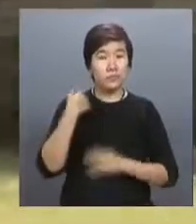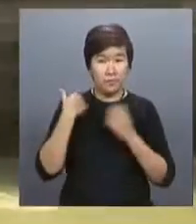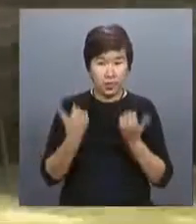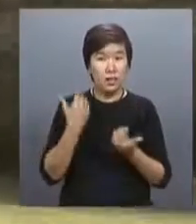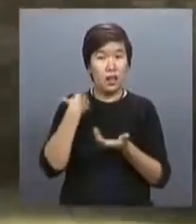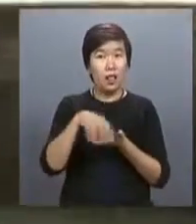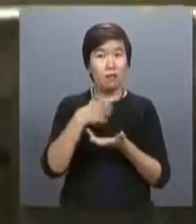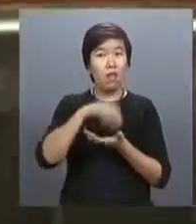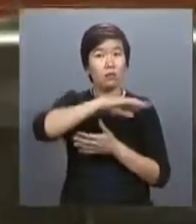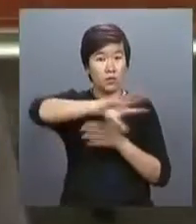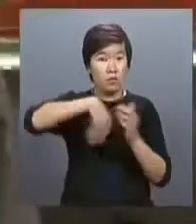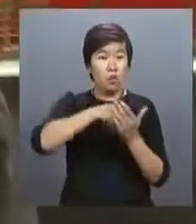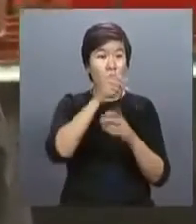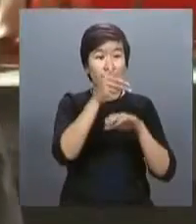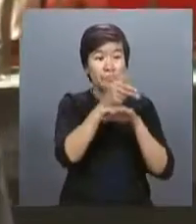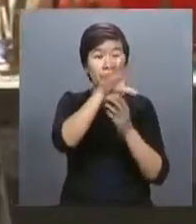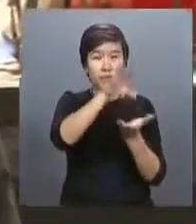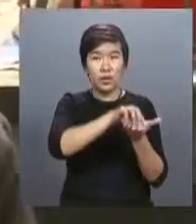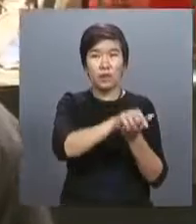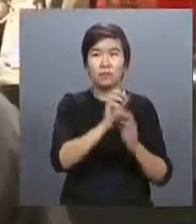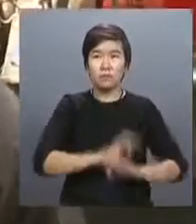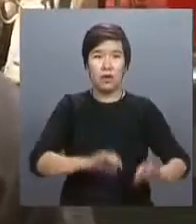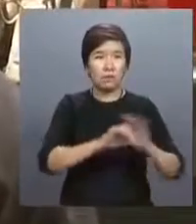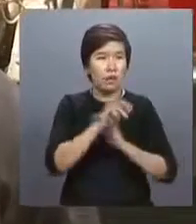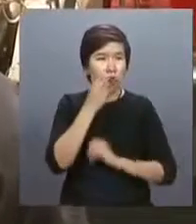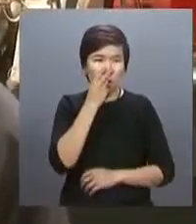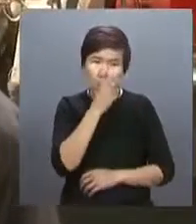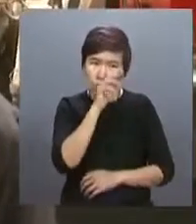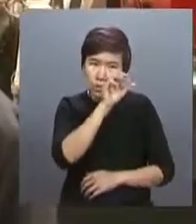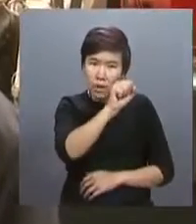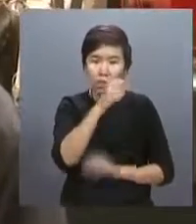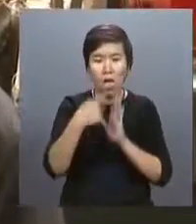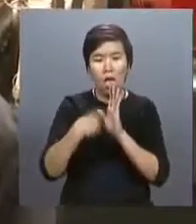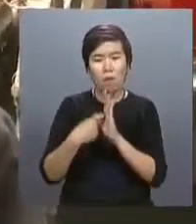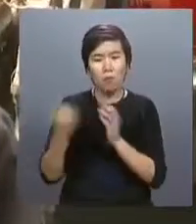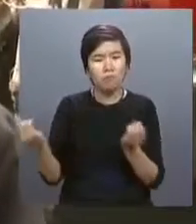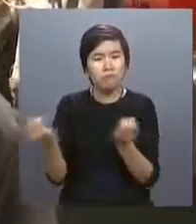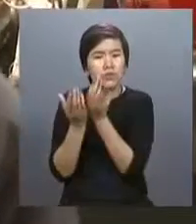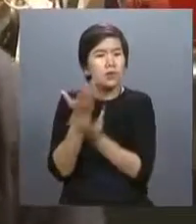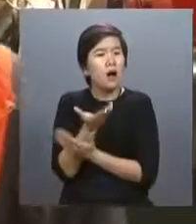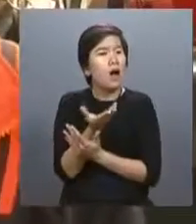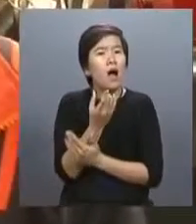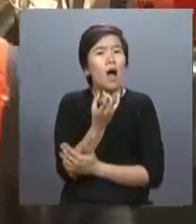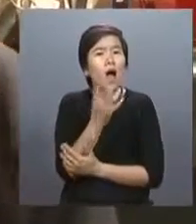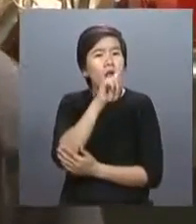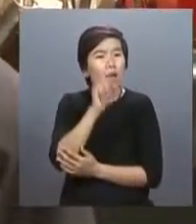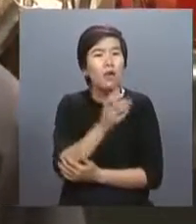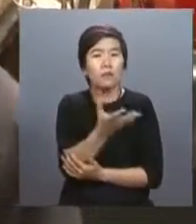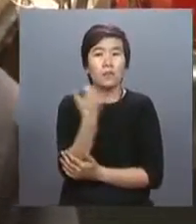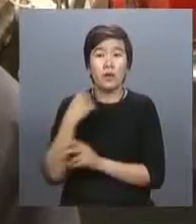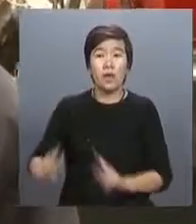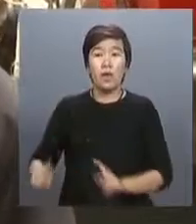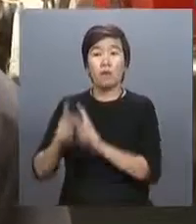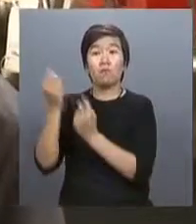ดนะคะคุณธีรเดชคุณบรรมิสาคะยังคงต้องติดตามดูนะคะว่าสาเหตุที่แท้จริงนั้นจะเกิดขึ้นเป็นเพราะอะไรซึ่งทั้งกระทรวงคมนาคมค่